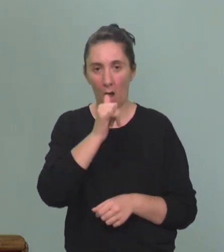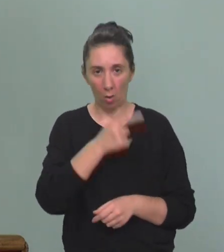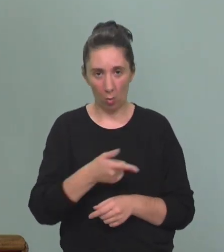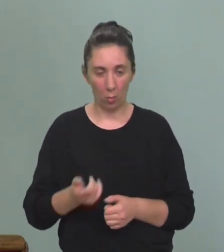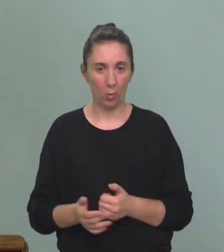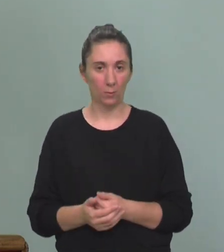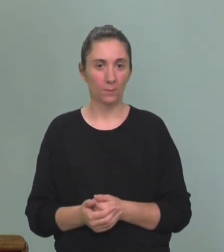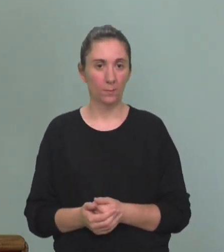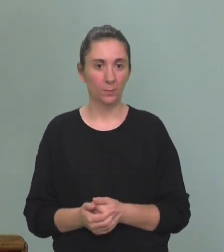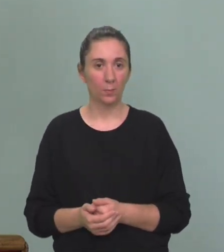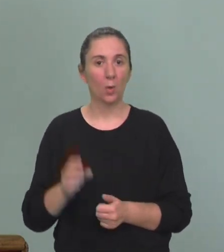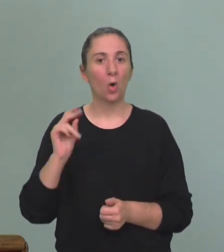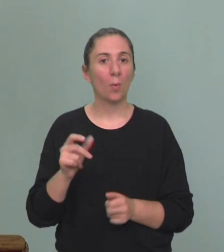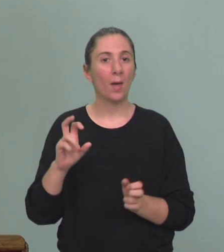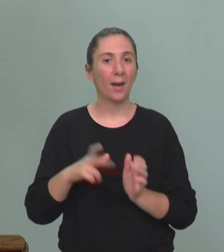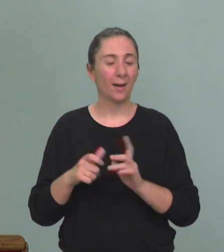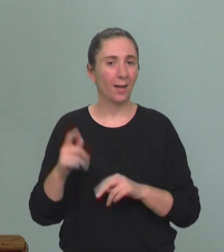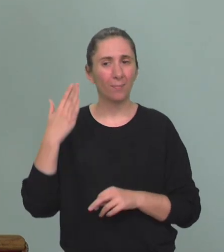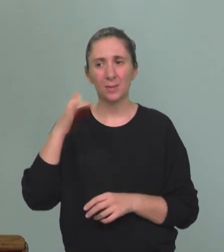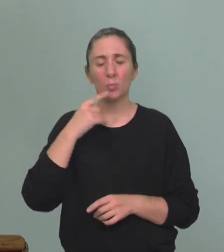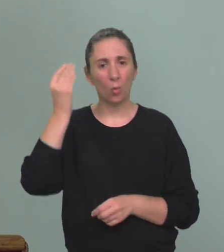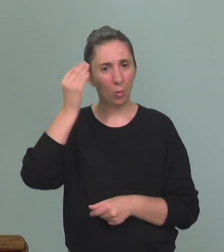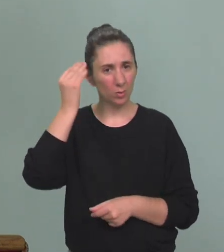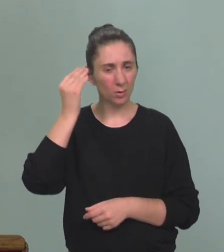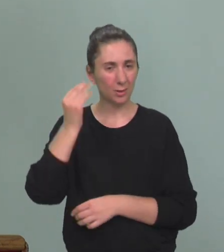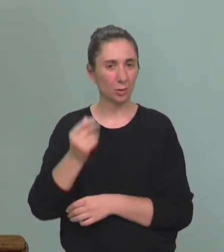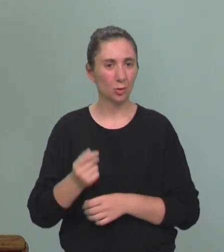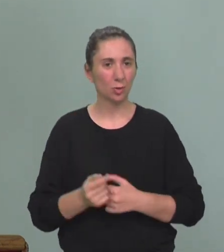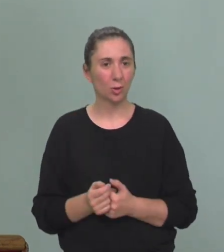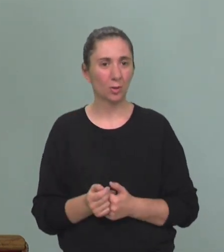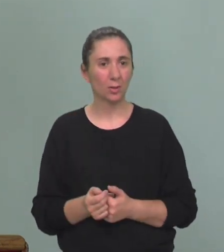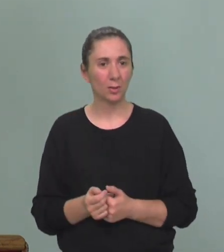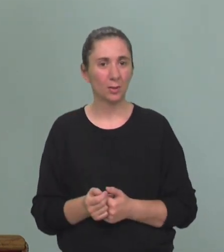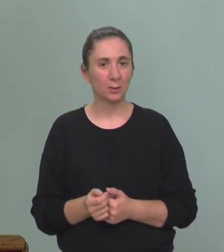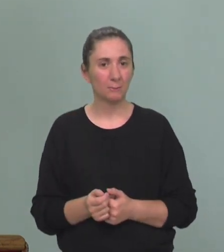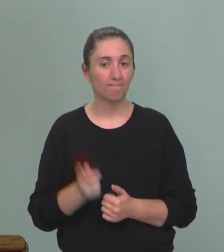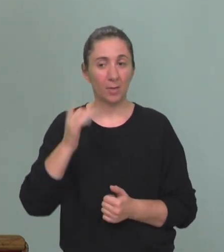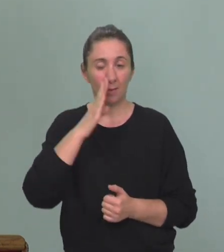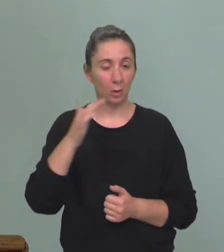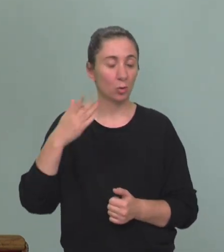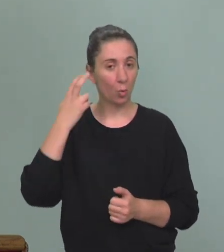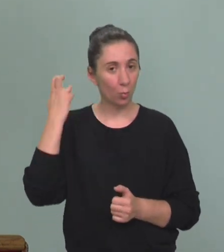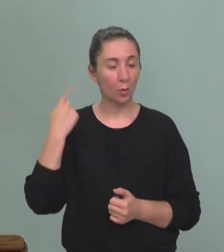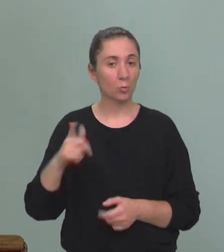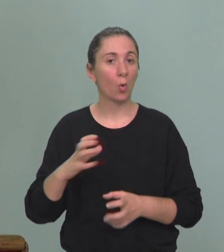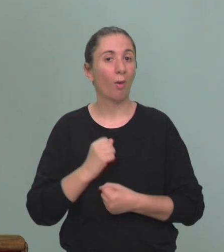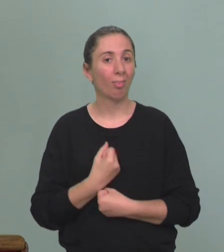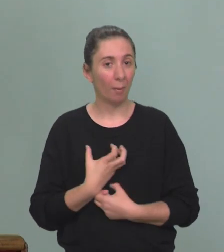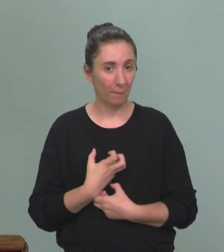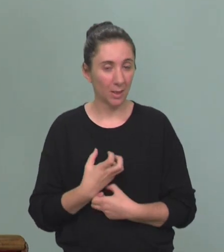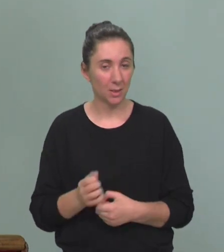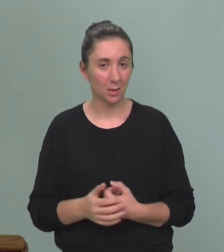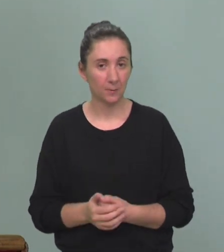alkoholu. Robert Tenke, ja ne znam koga se sjeća, se nažalost ubio zbog depresije.